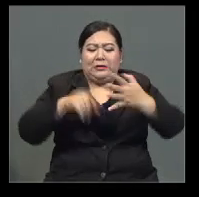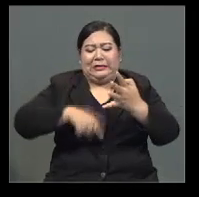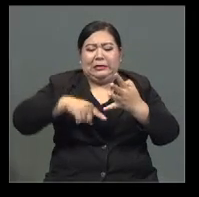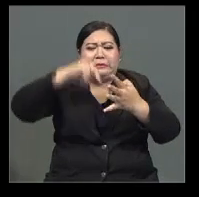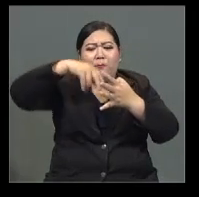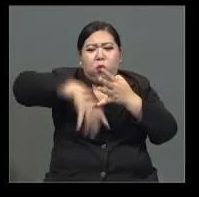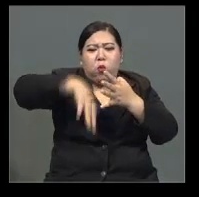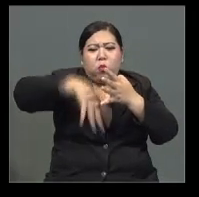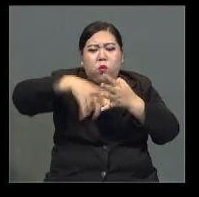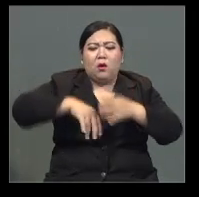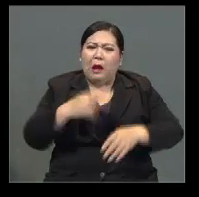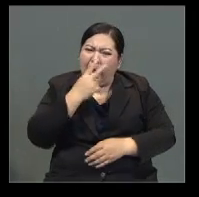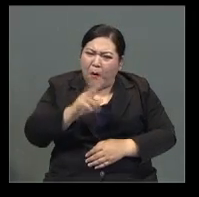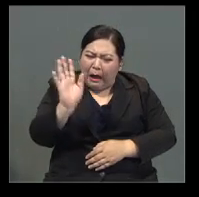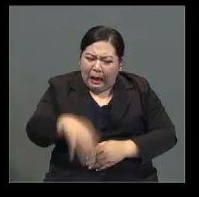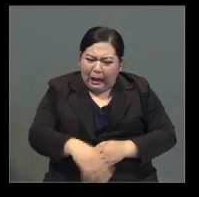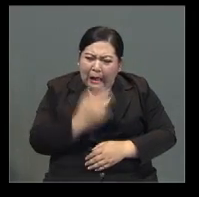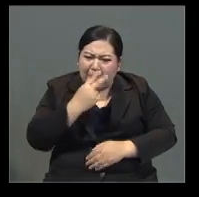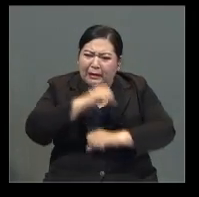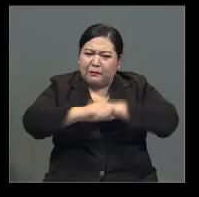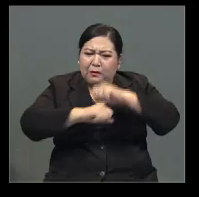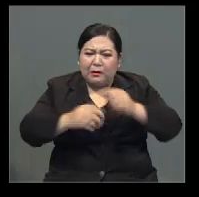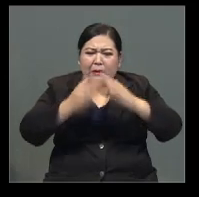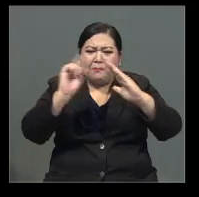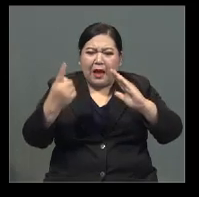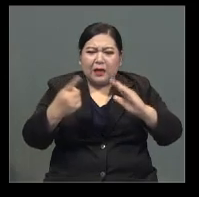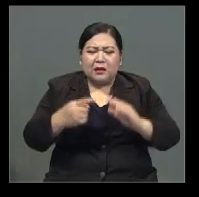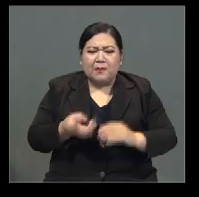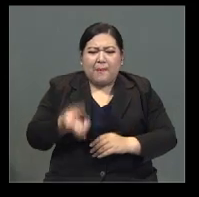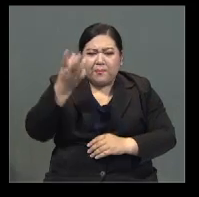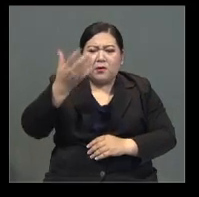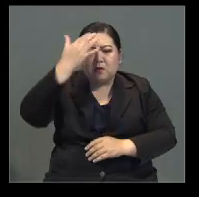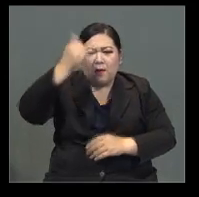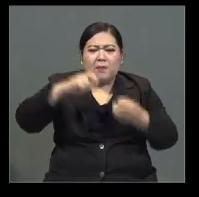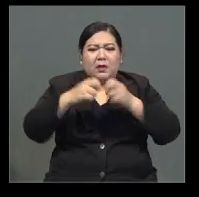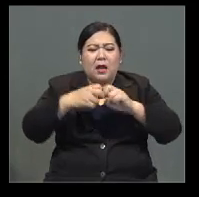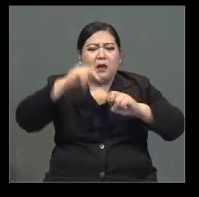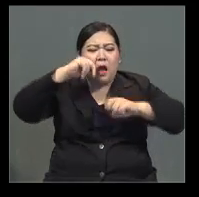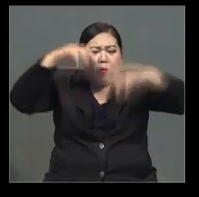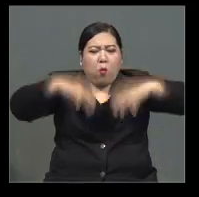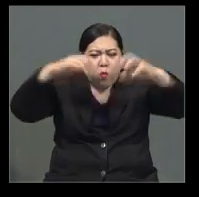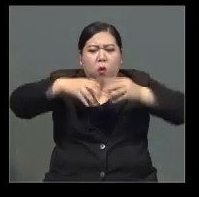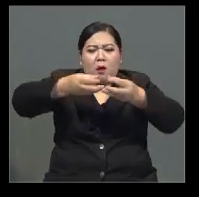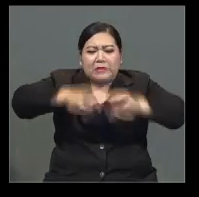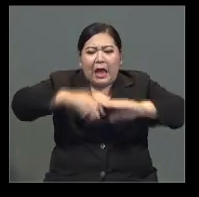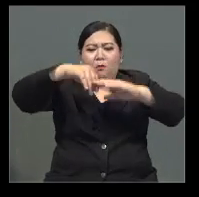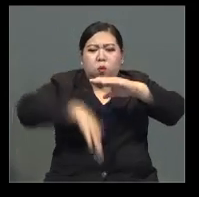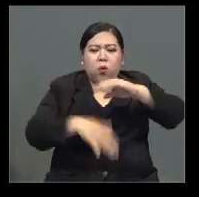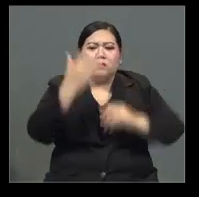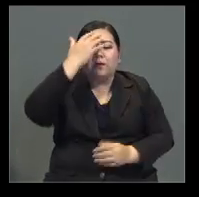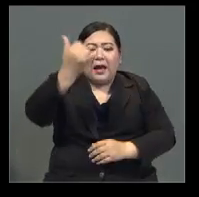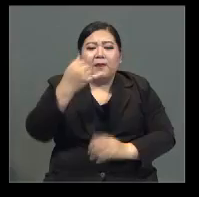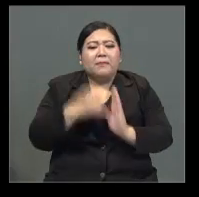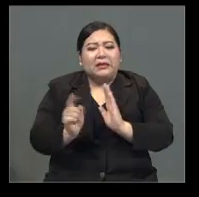คนบอกว่าอ้าวไหนว่าอาคารรัฐสภาเพิ่งจะก่อสร้างเสร็จไม่นานแล้วทำไมถึงมีปัญหาแบบนี้เกิดขึ้นนะคะแต่ว่าเท่าที่สอบถาม